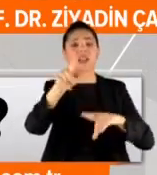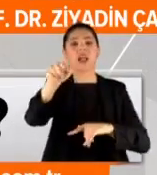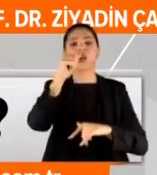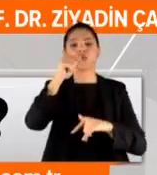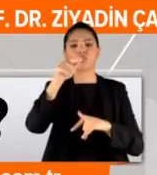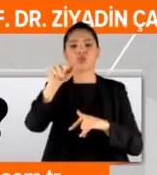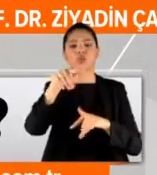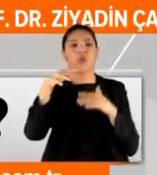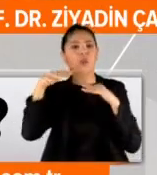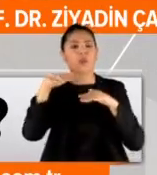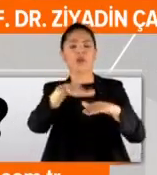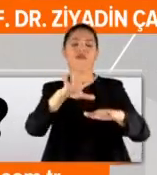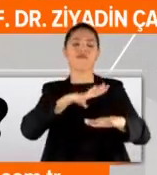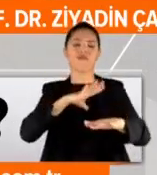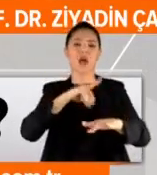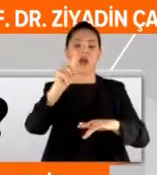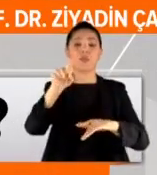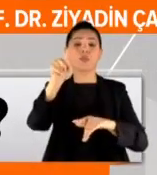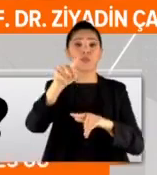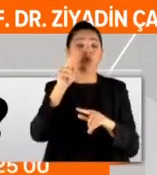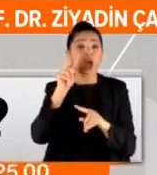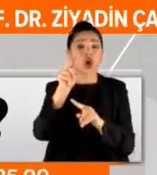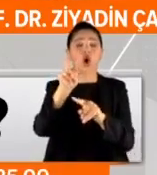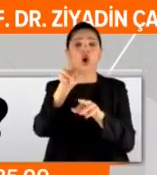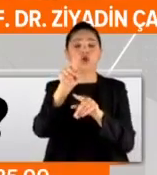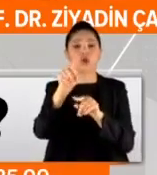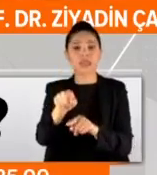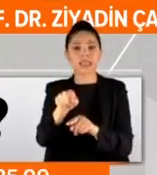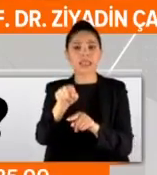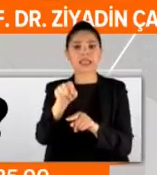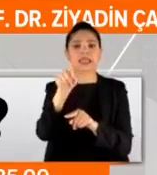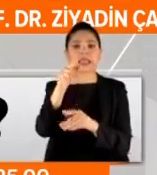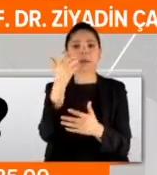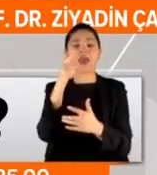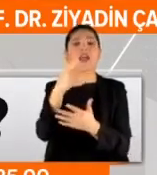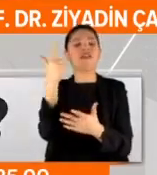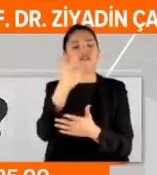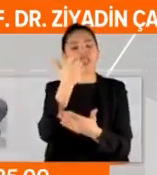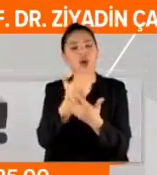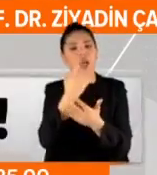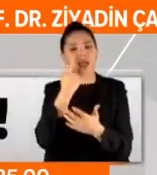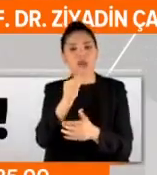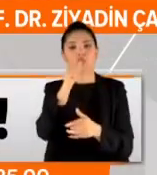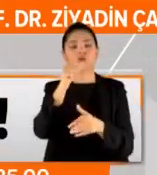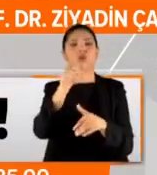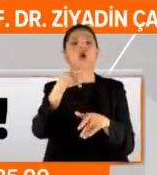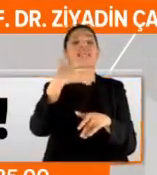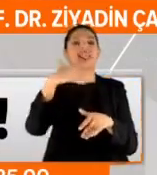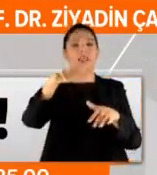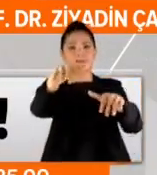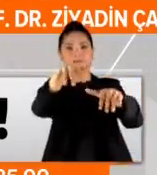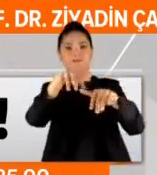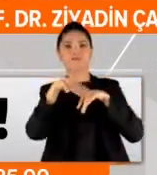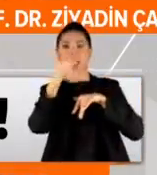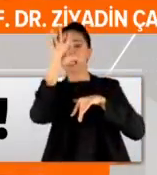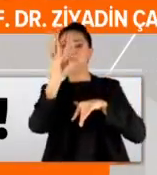kıyıya içeri doğru devam ediyor. Ama gördüğünüz kayıtlardan, videolardan deniz geri çekiliyor. Ama